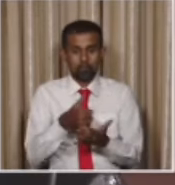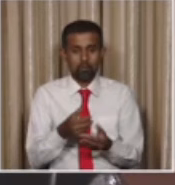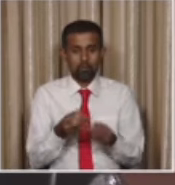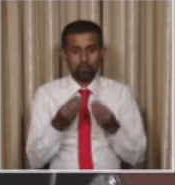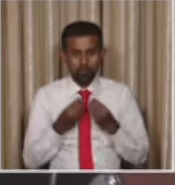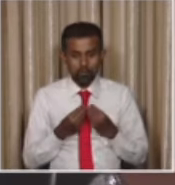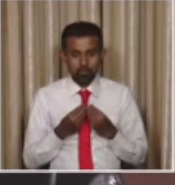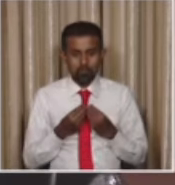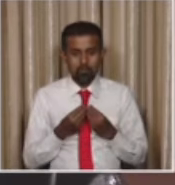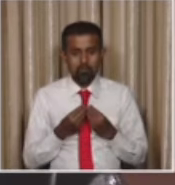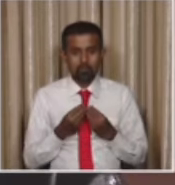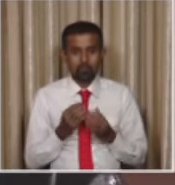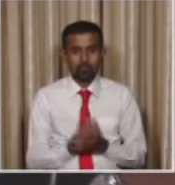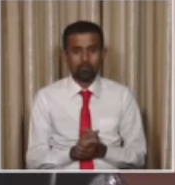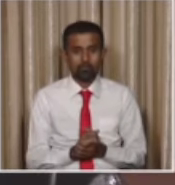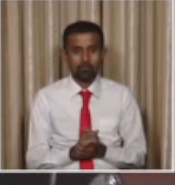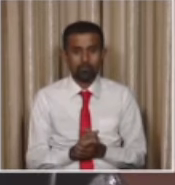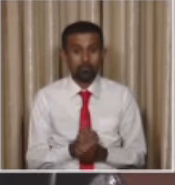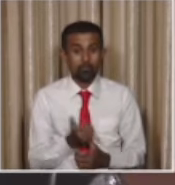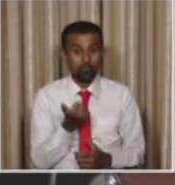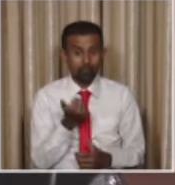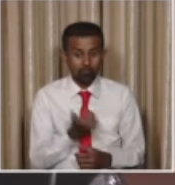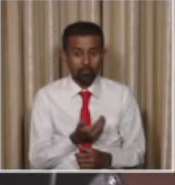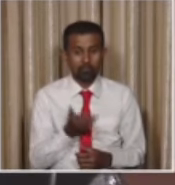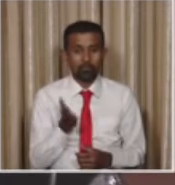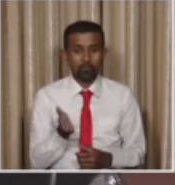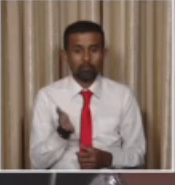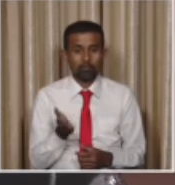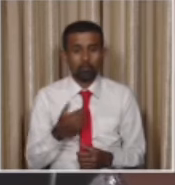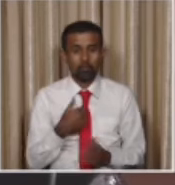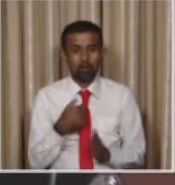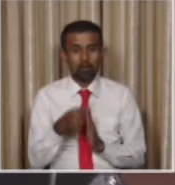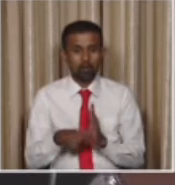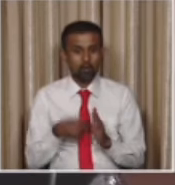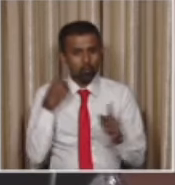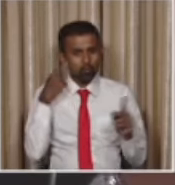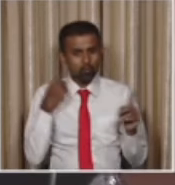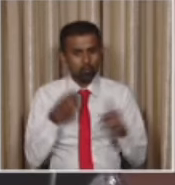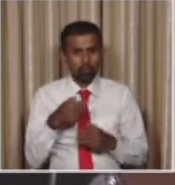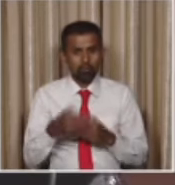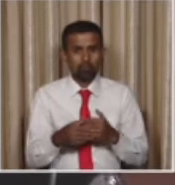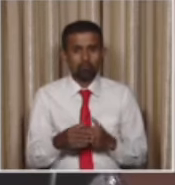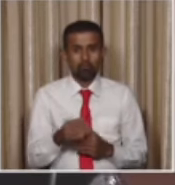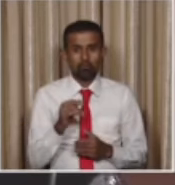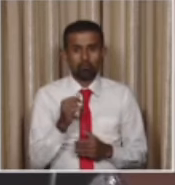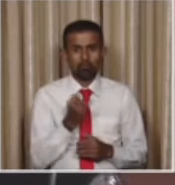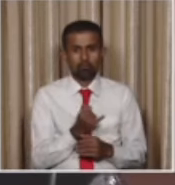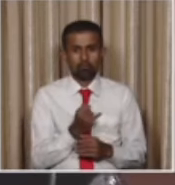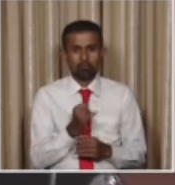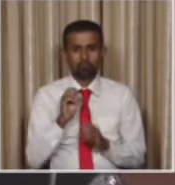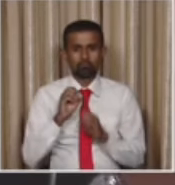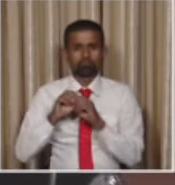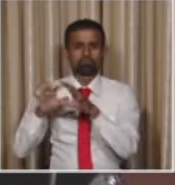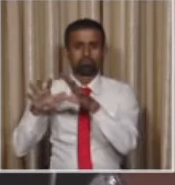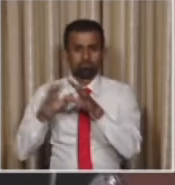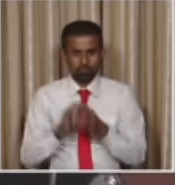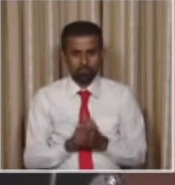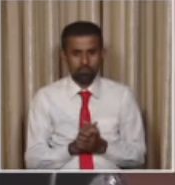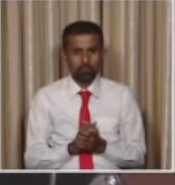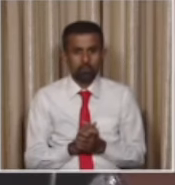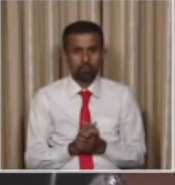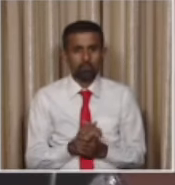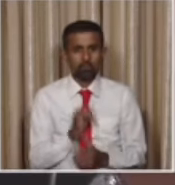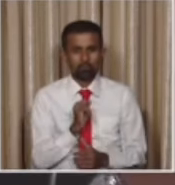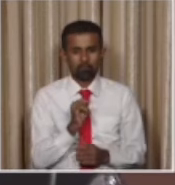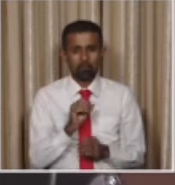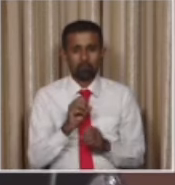තියෙනවා. මං හිතන්නේ ඉතාමත් වැදගත්. මොකද අපේ රට ගැරේ යන්නේ නරක ආරංචි හැබදෑව බෑඩ් නිවුස්